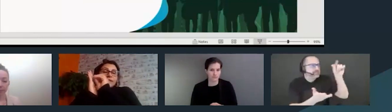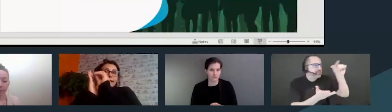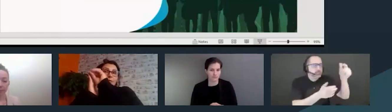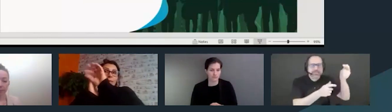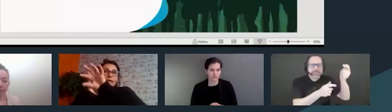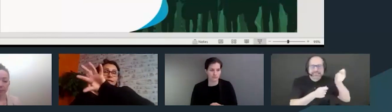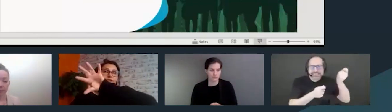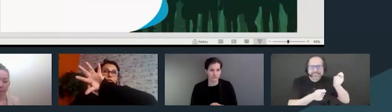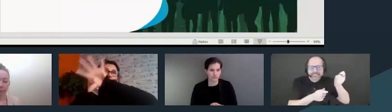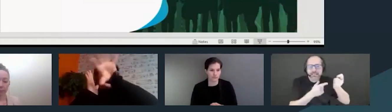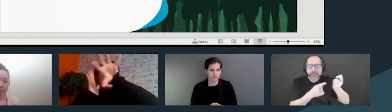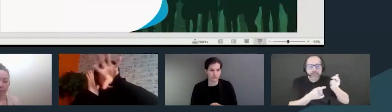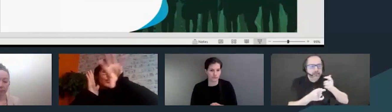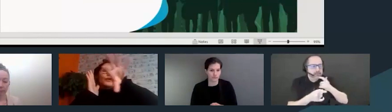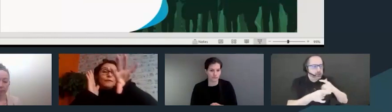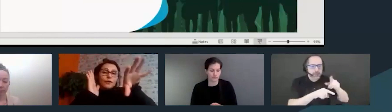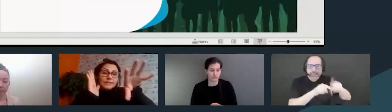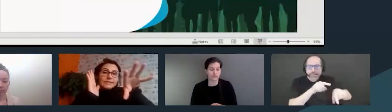travail.